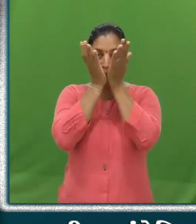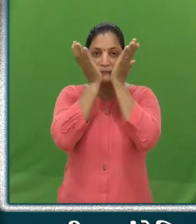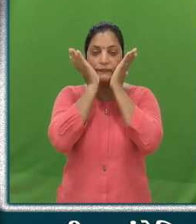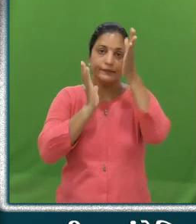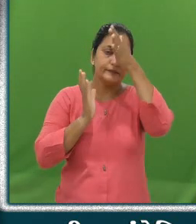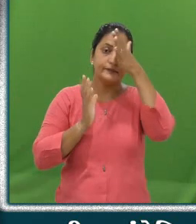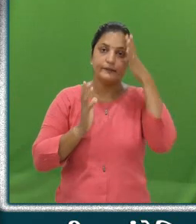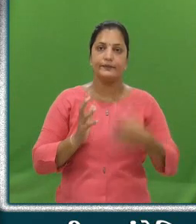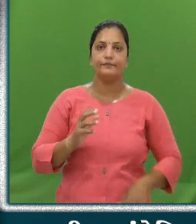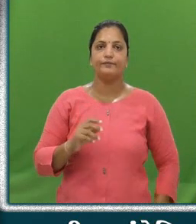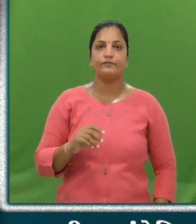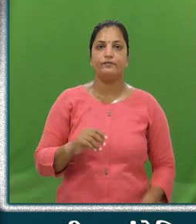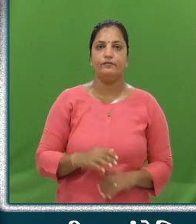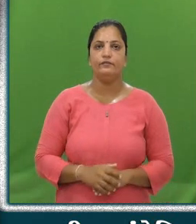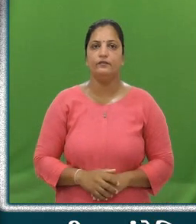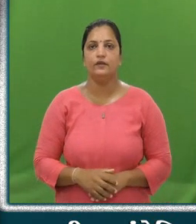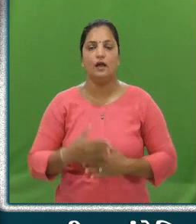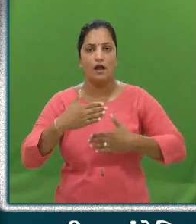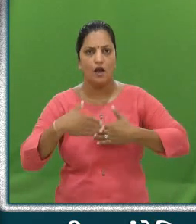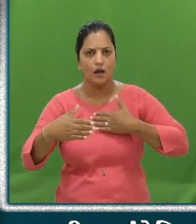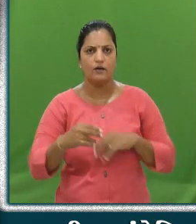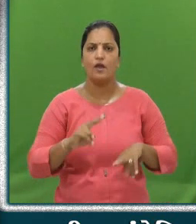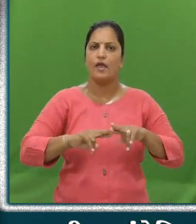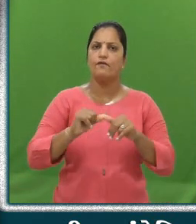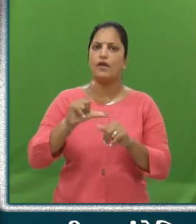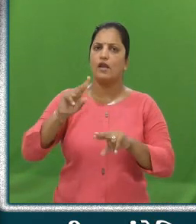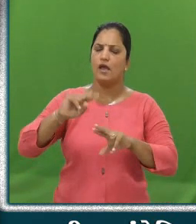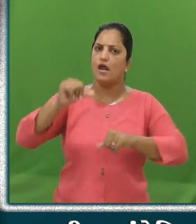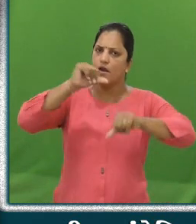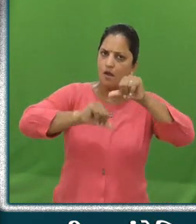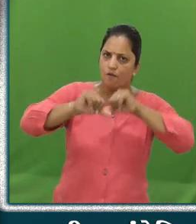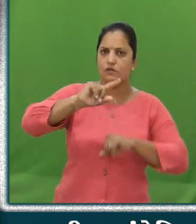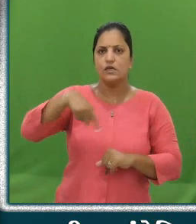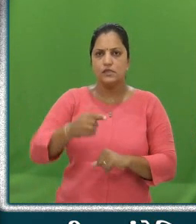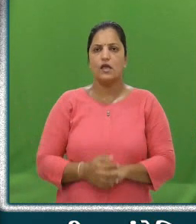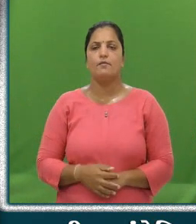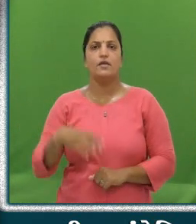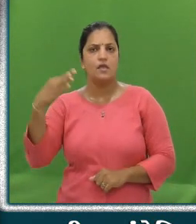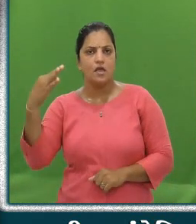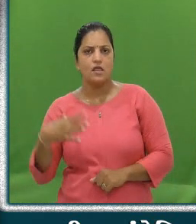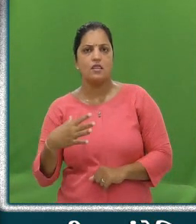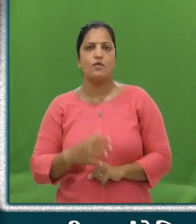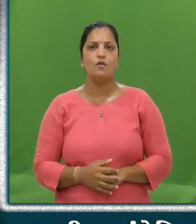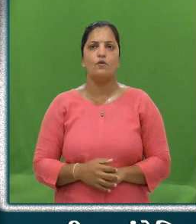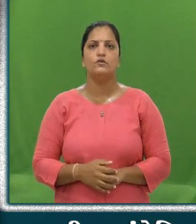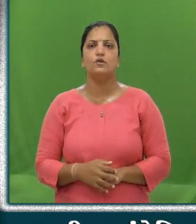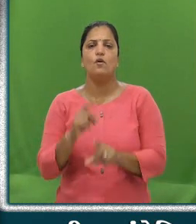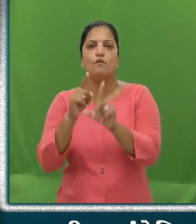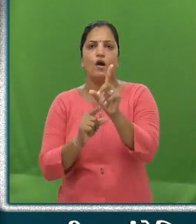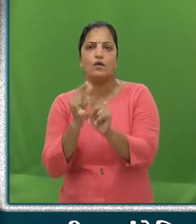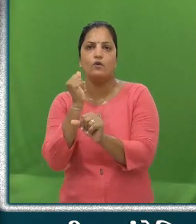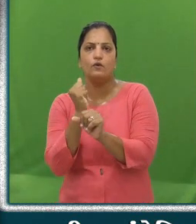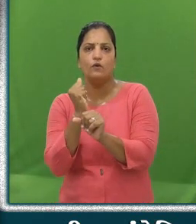ફલનની પ્રક્રિયા દ્વારા નિર્માણ પામતા યુગ્મજમાંથી વિકસતો સજીવ નર બનશે કે માદા